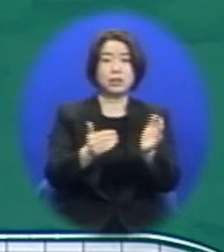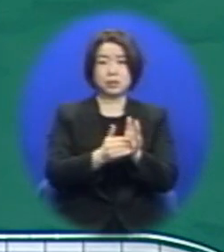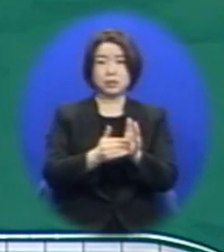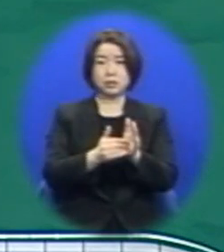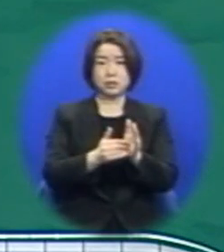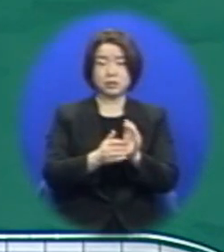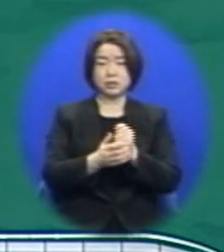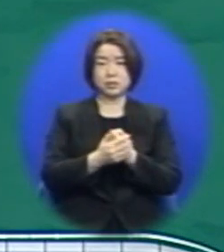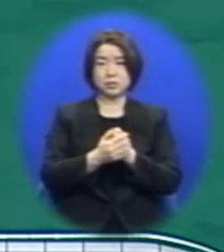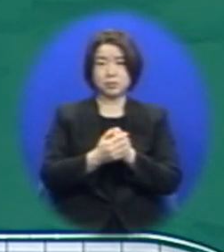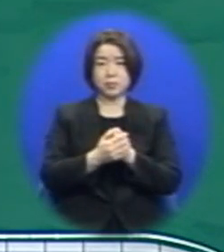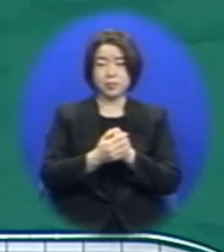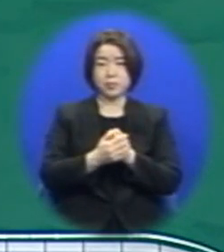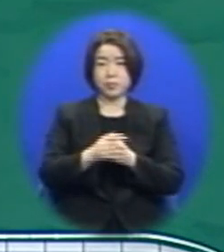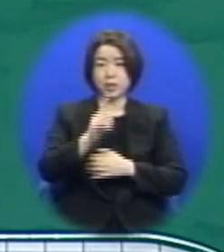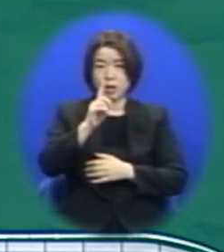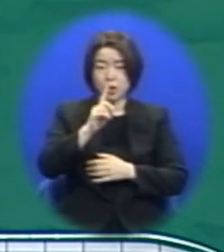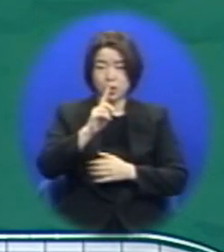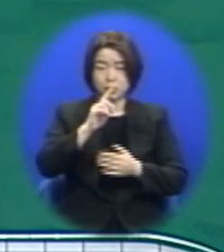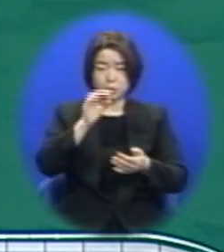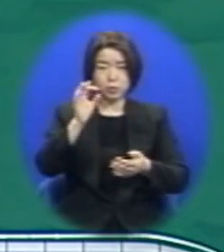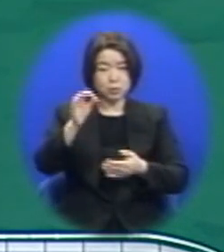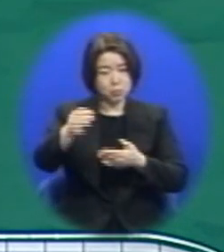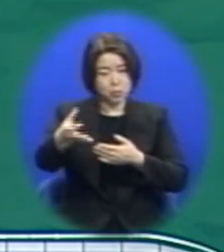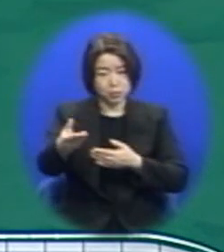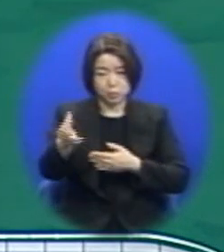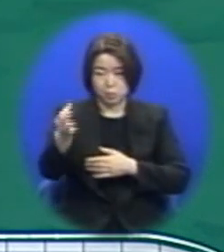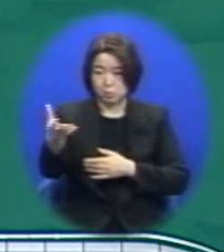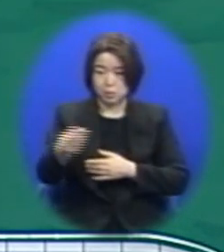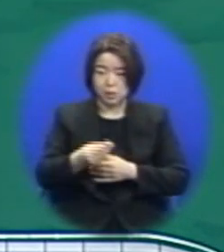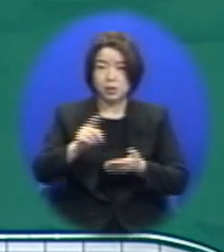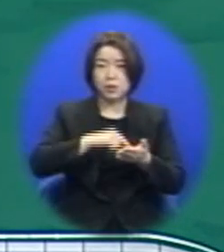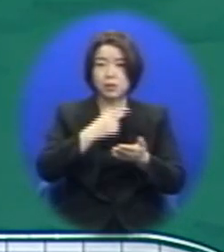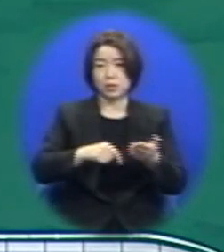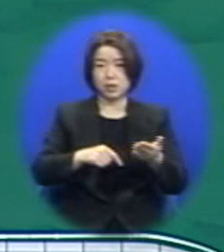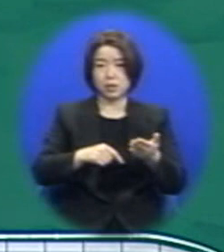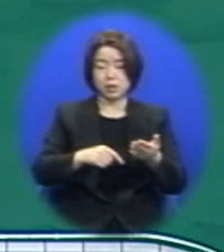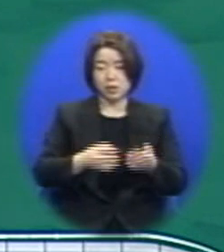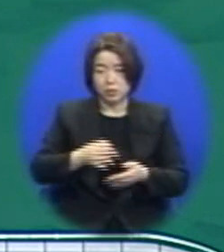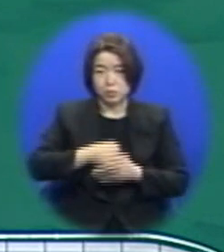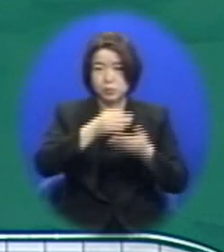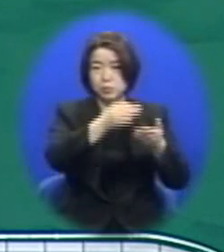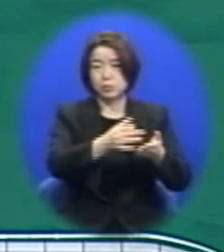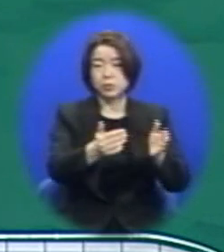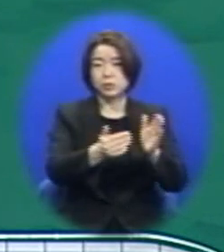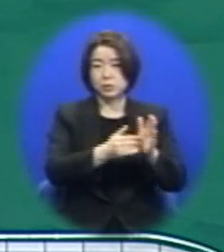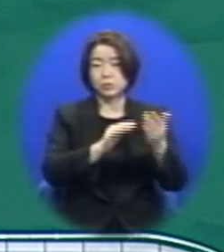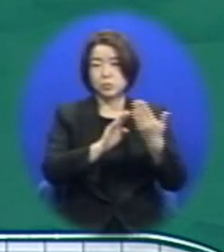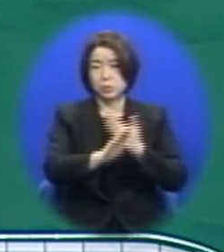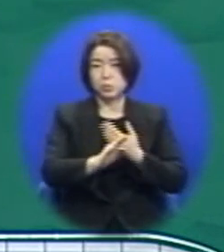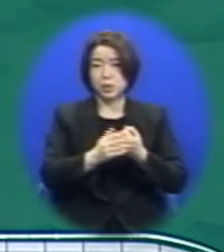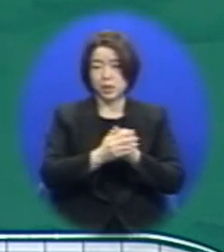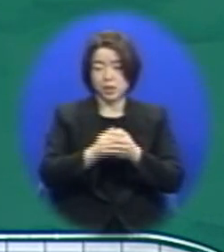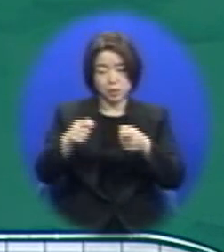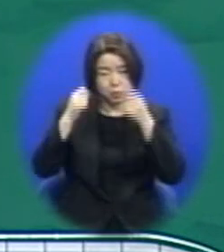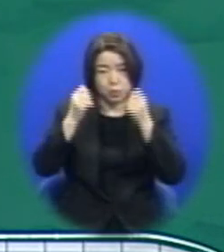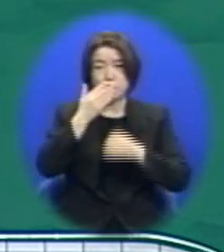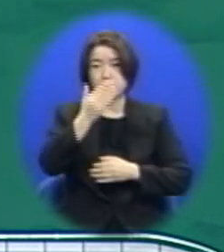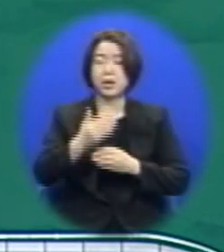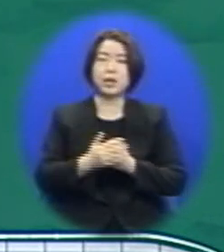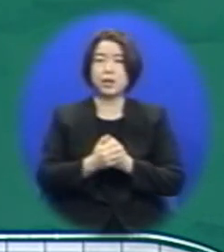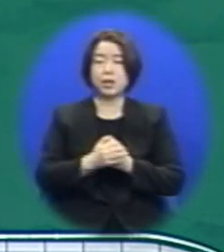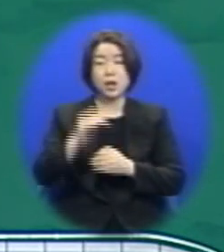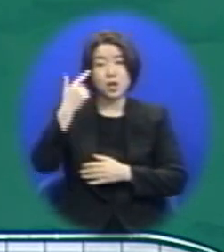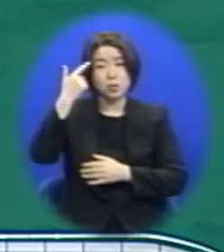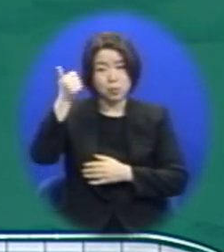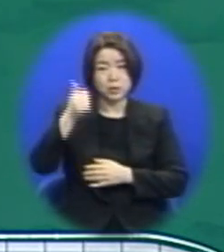외상으로 마지막 학기를 공부했습니다. 그래서 등록금을 내야 졸업이 됩니다. 목사님, 제